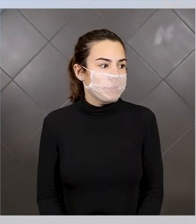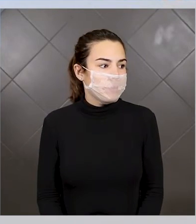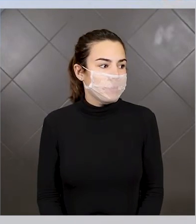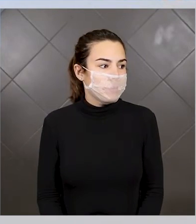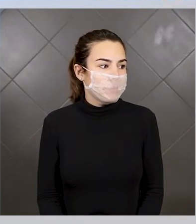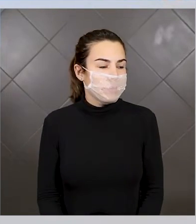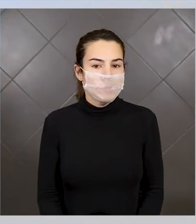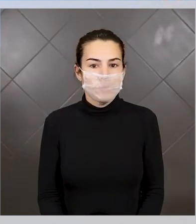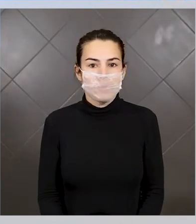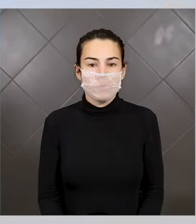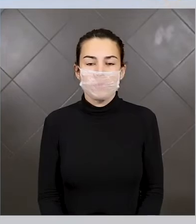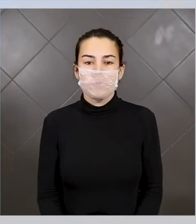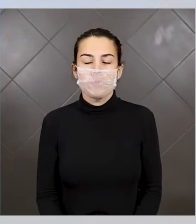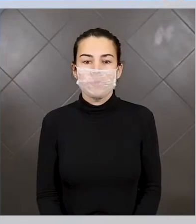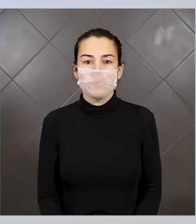un 5%